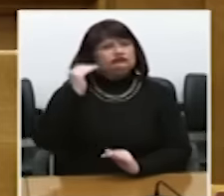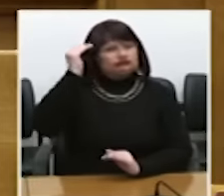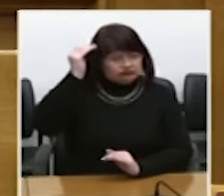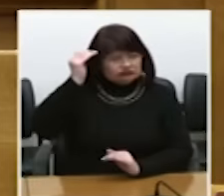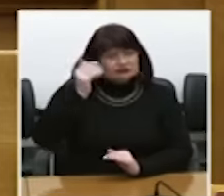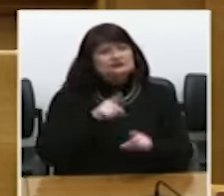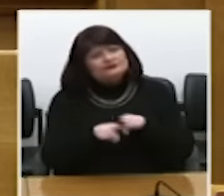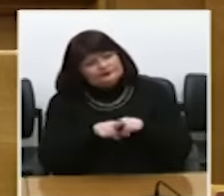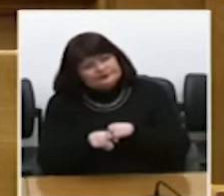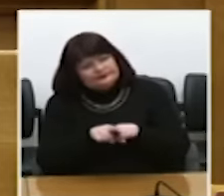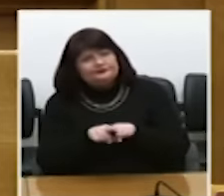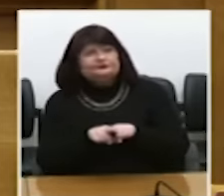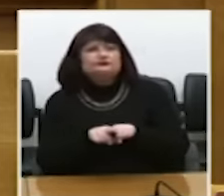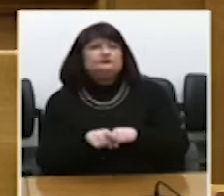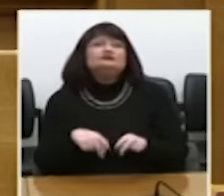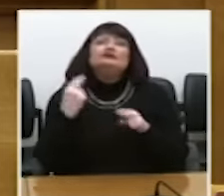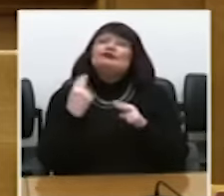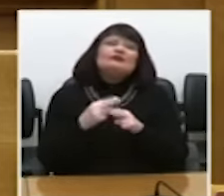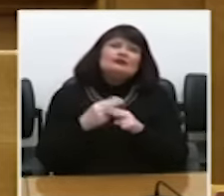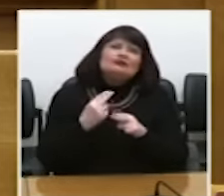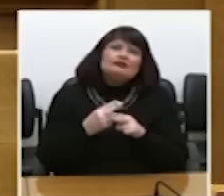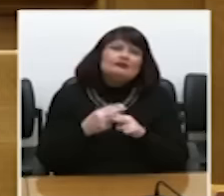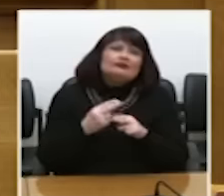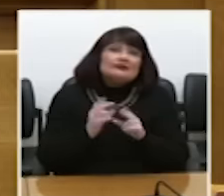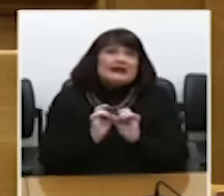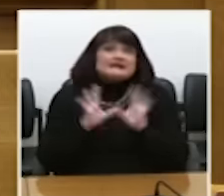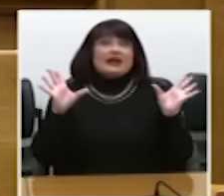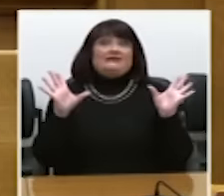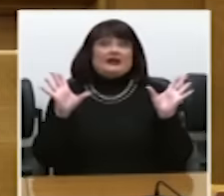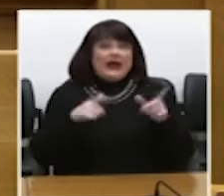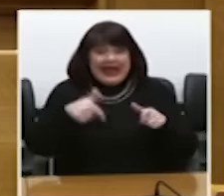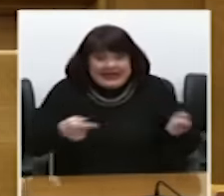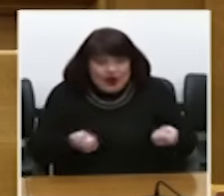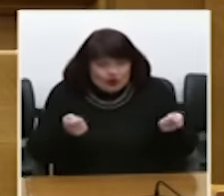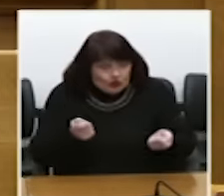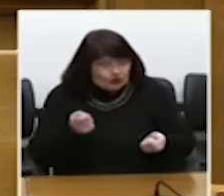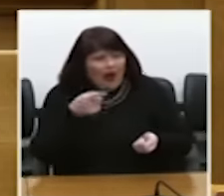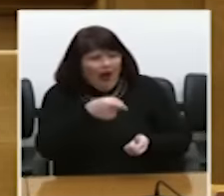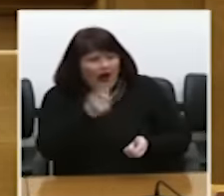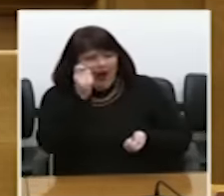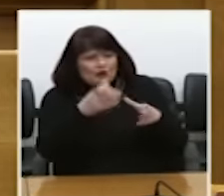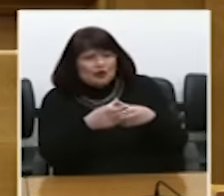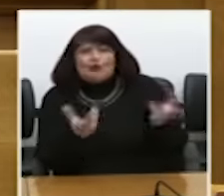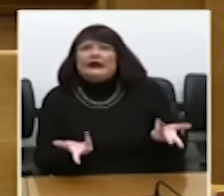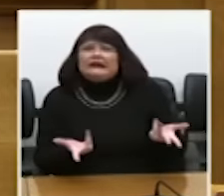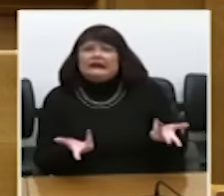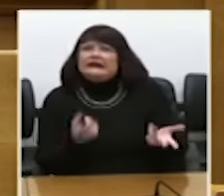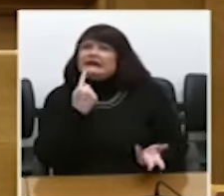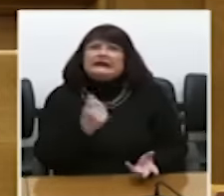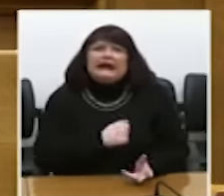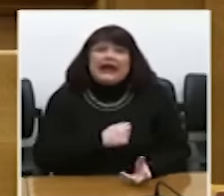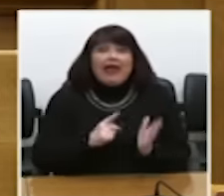λόγω ενός σημαντικού εθνίδιου γεγονότος που συμβαίνει. Θυμίζω ότι 11 μέρες πριν